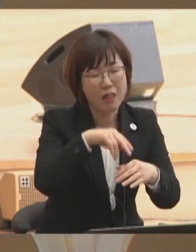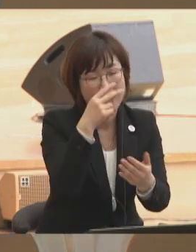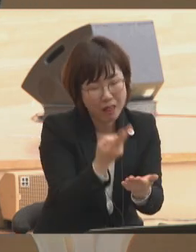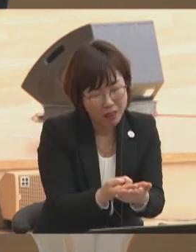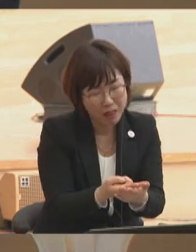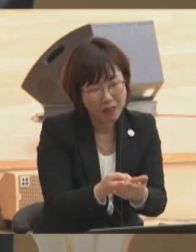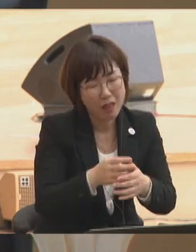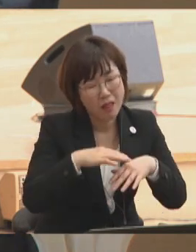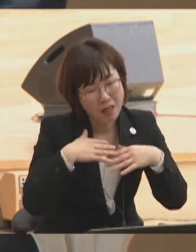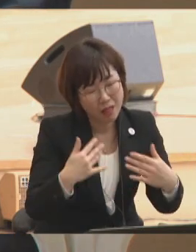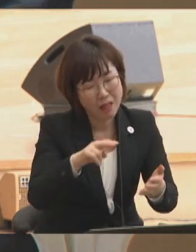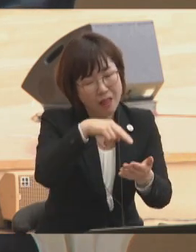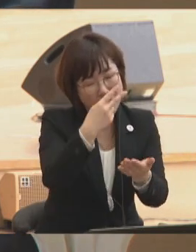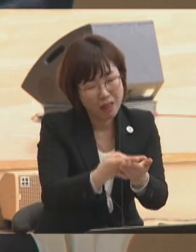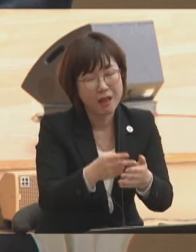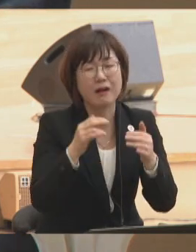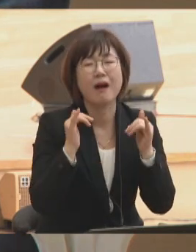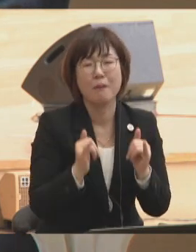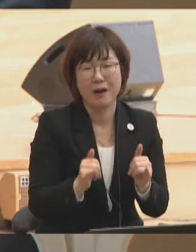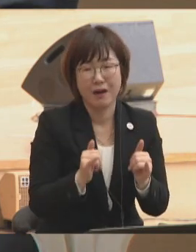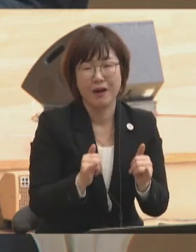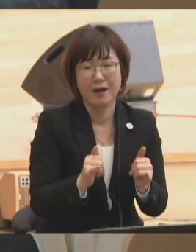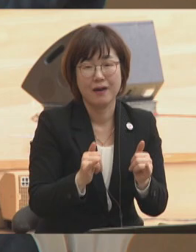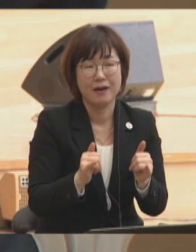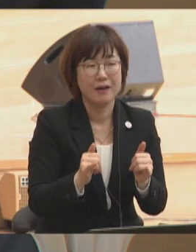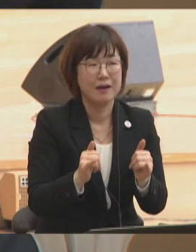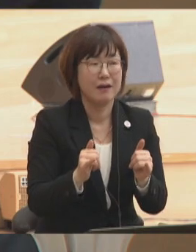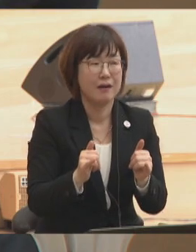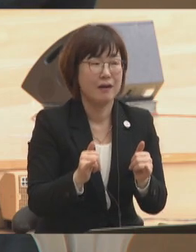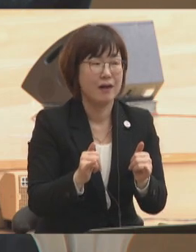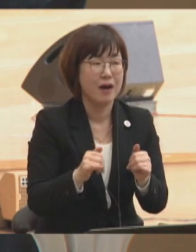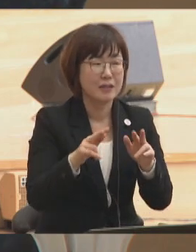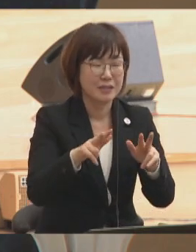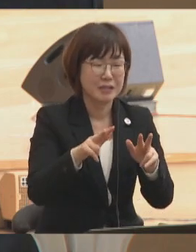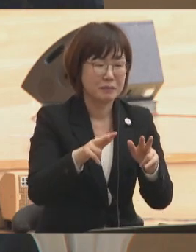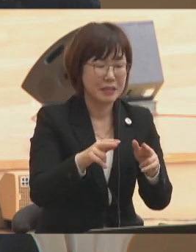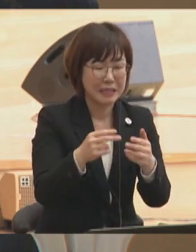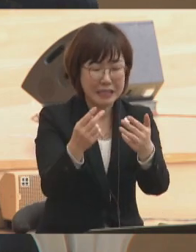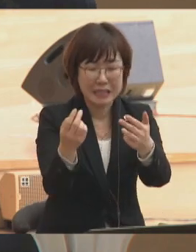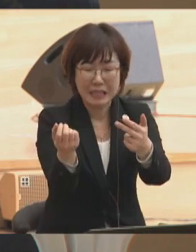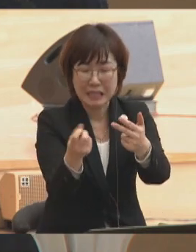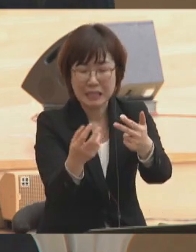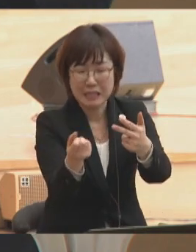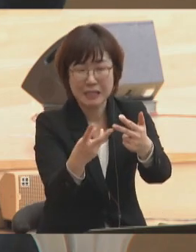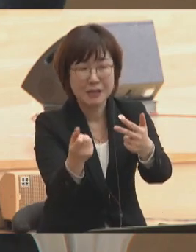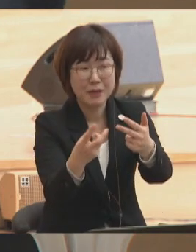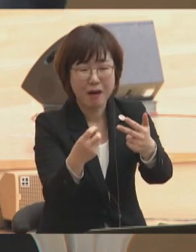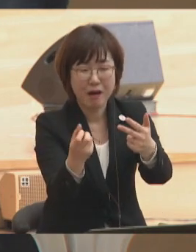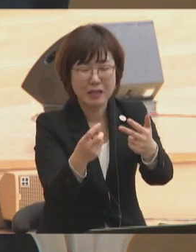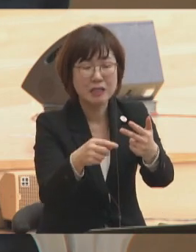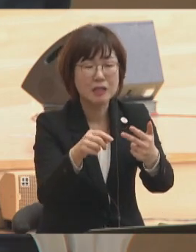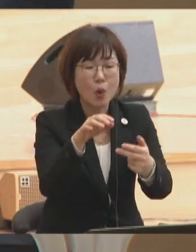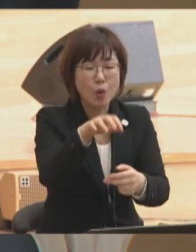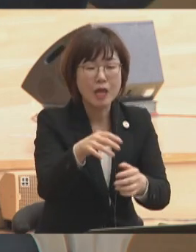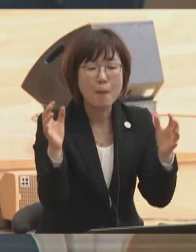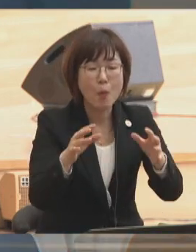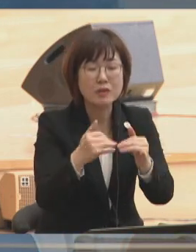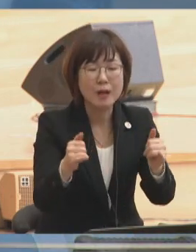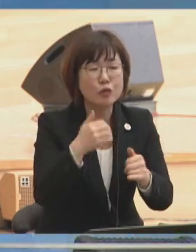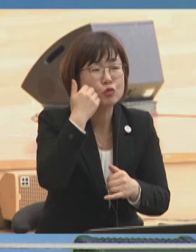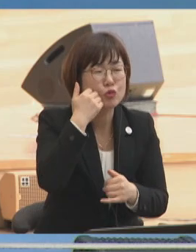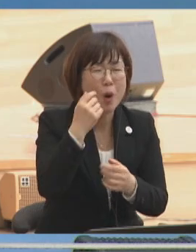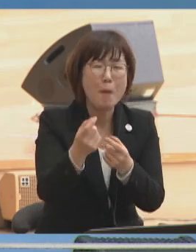기진할까 하여. 왜? 지금 칠병 두 마리 이 현장에는 멀리서 온 사람들이